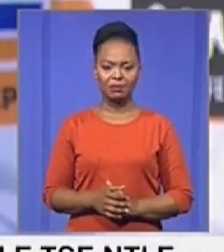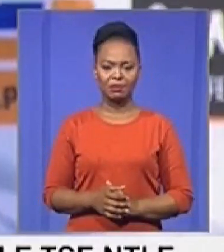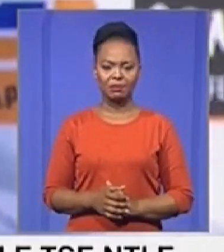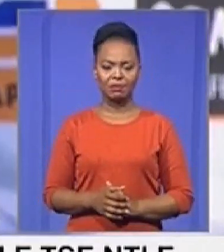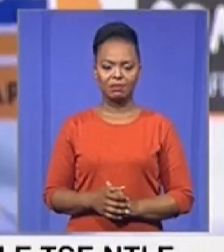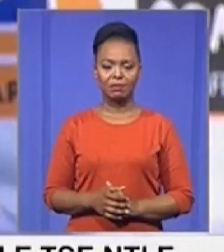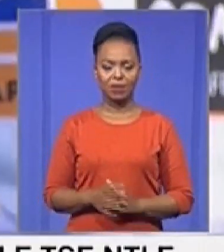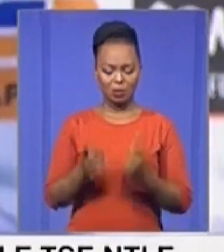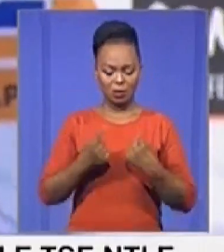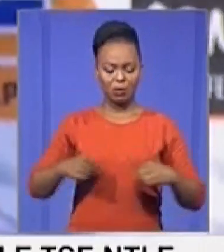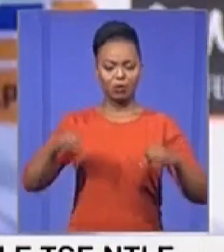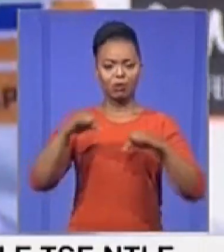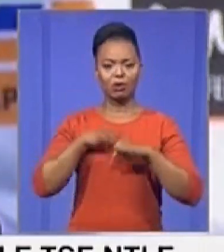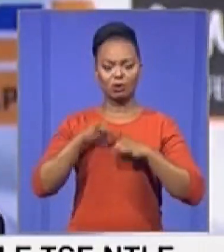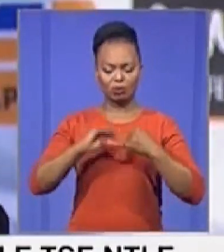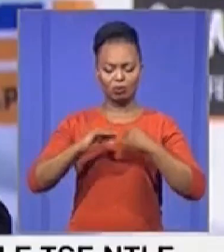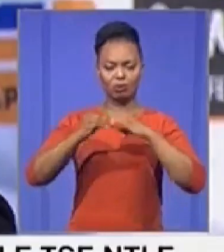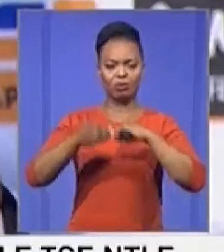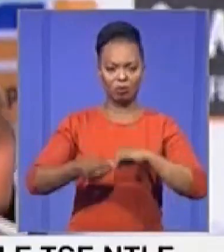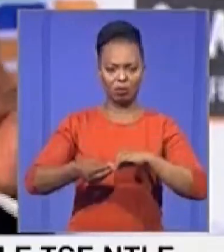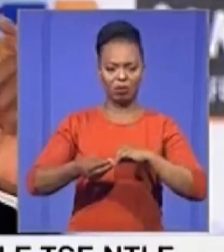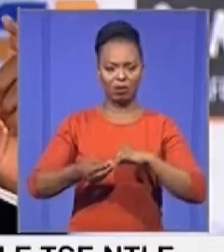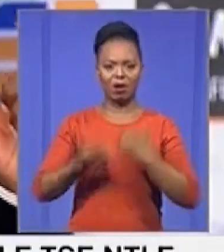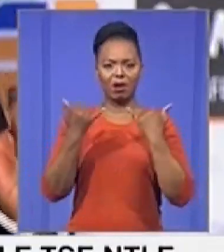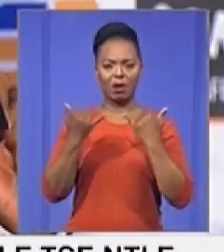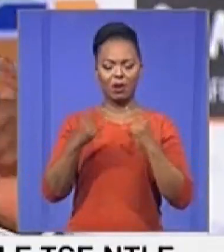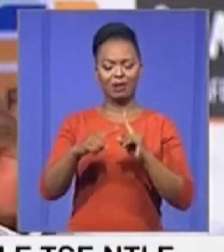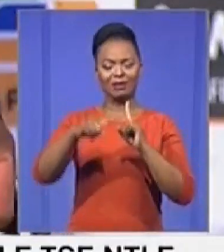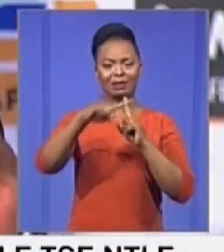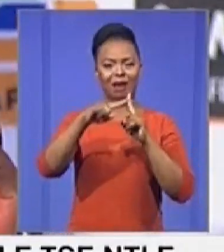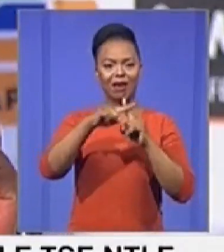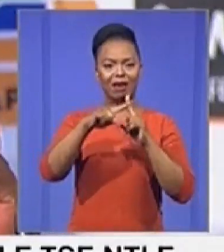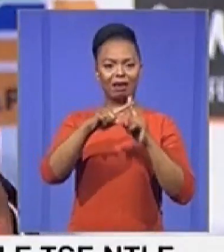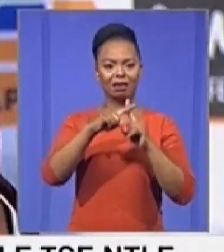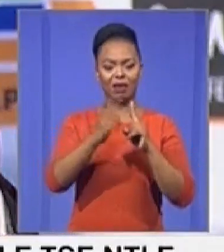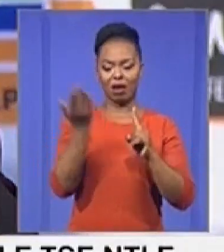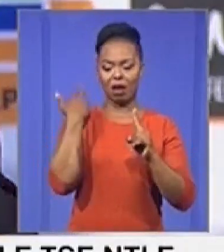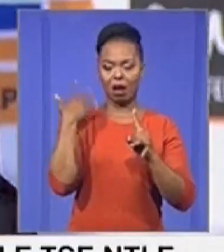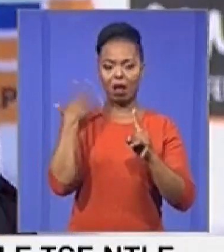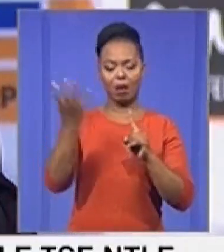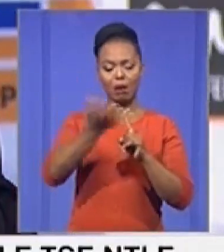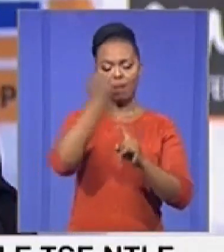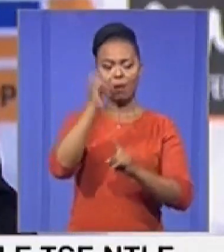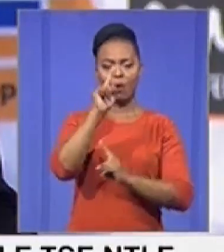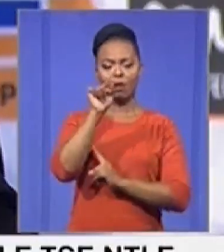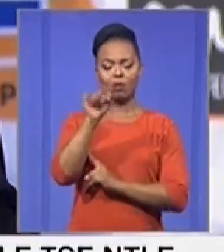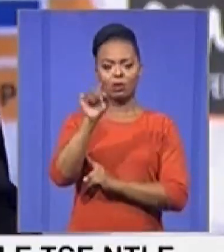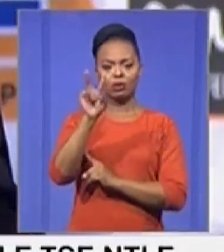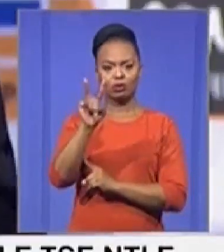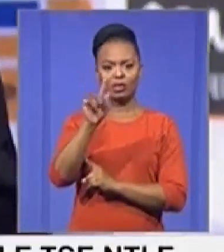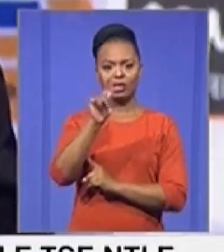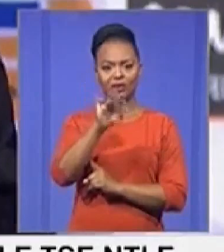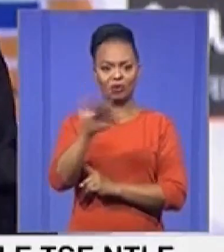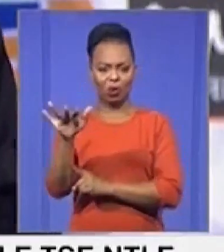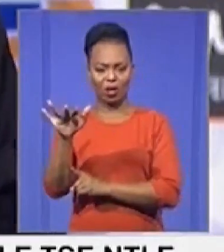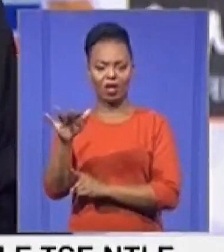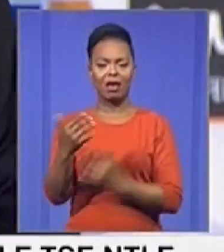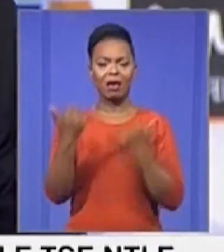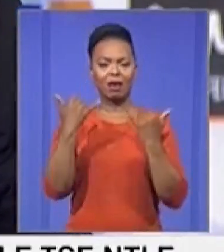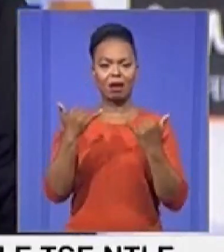mo re ileng ra kgona go feta target ele ya rona ya 1.2 trillion